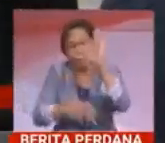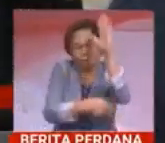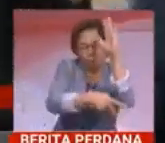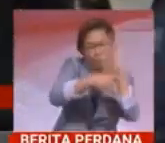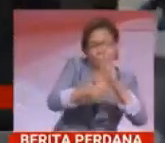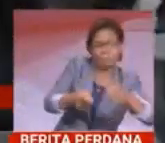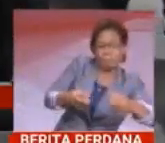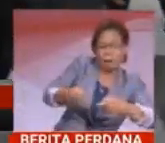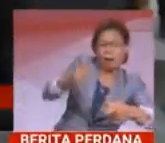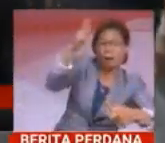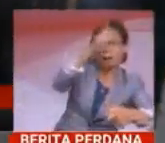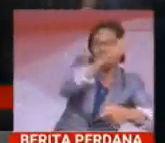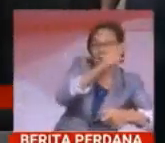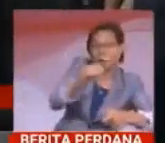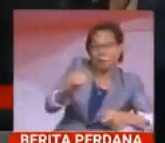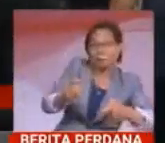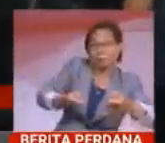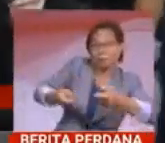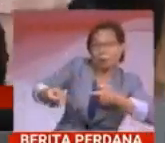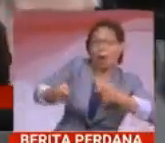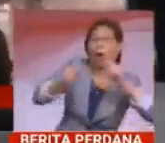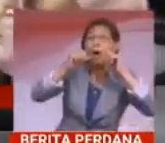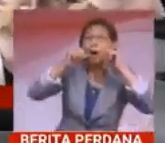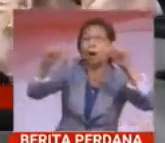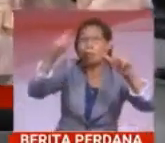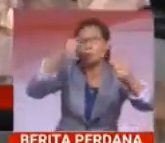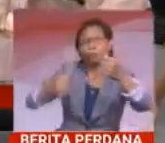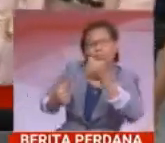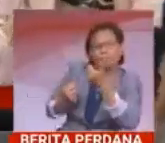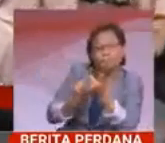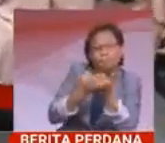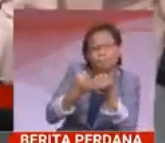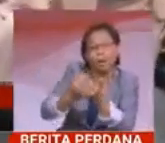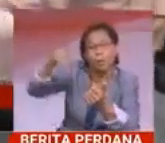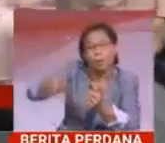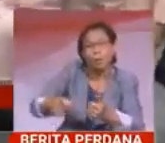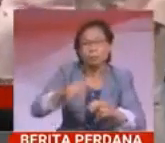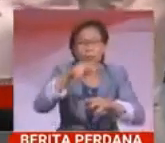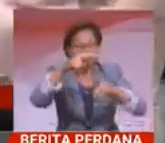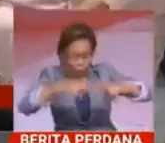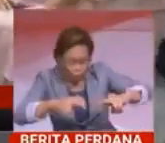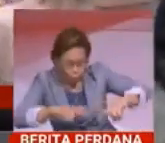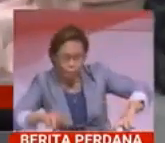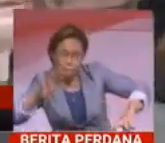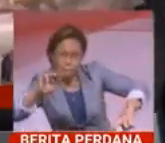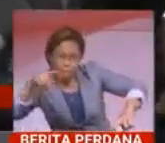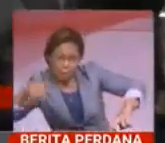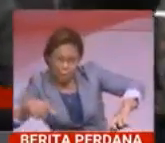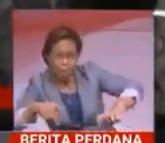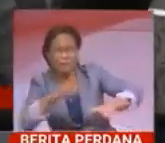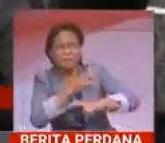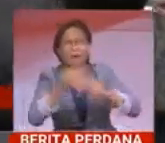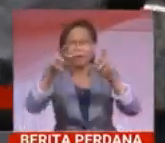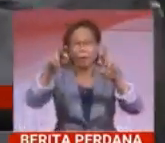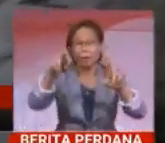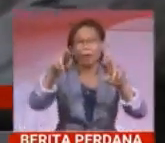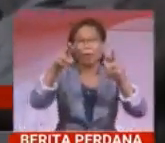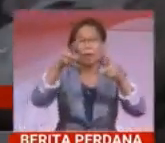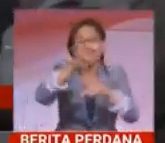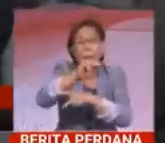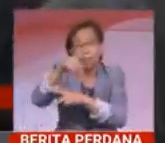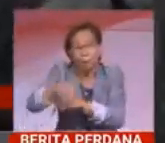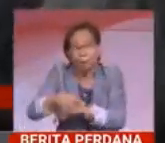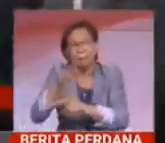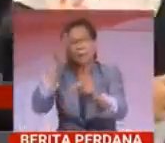menetap di rang kerajaan janten takbir awam bagi menyokong keperluan penyelidikan alih-alih paling dan warga palingan